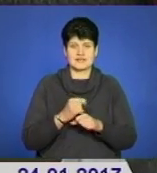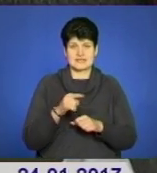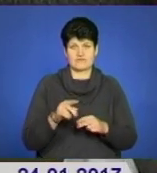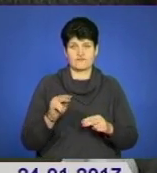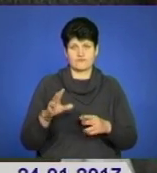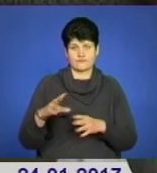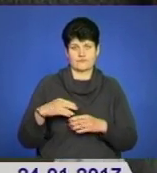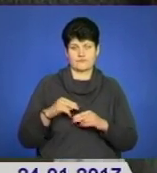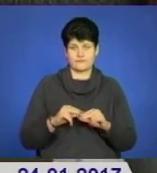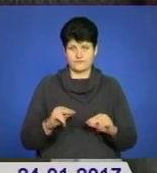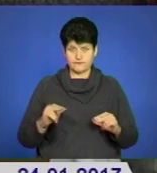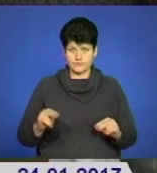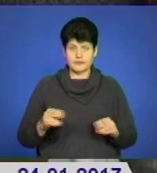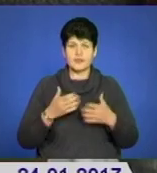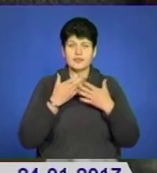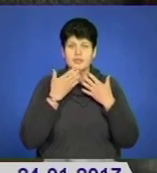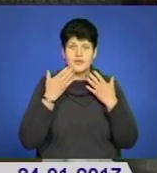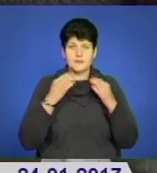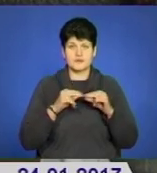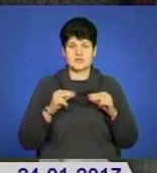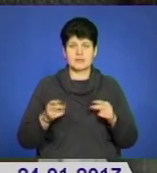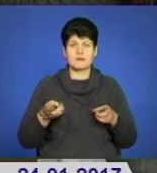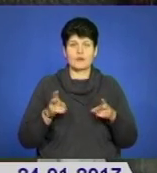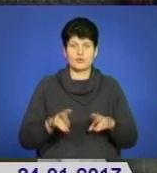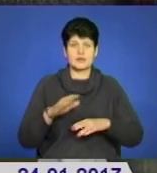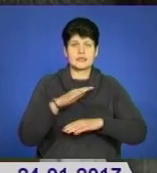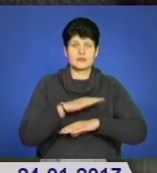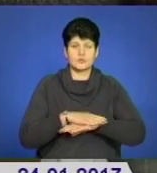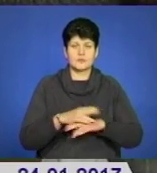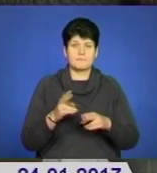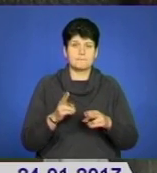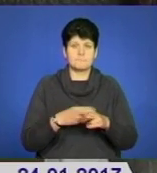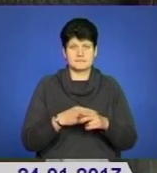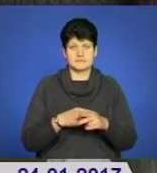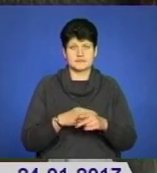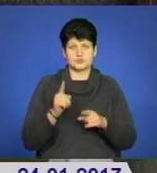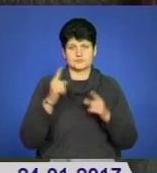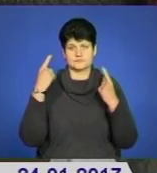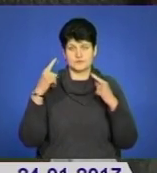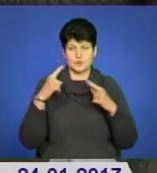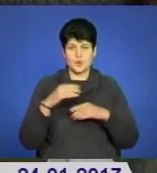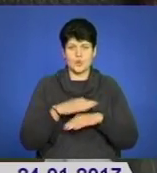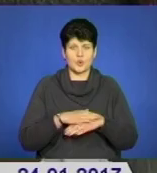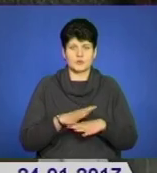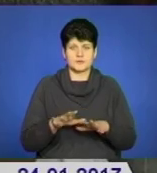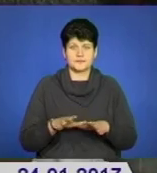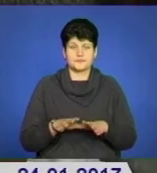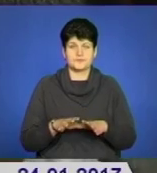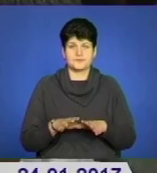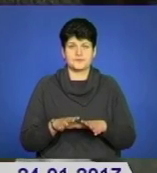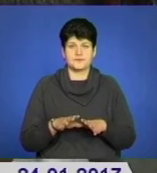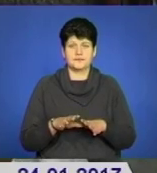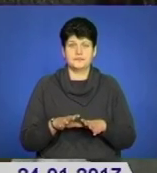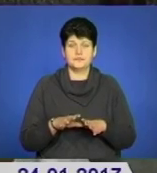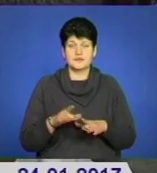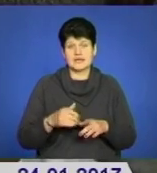вчителем. Тому немає вчителя, який приходить на урок без чогось творчого. Урок просто не відбудеться. Тому